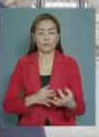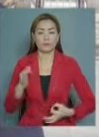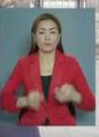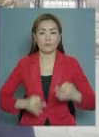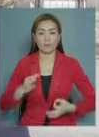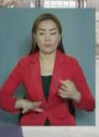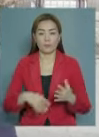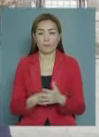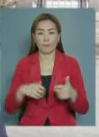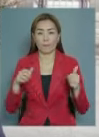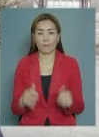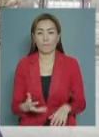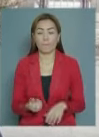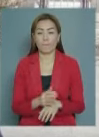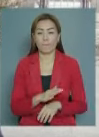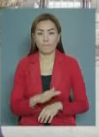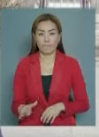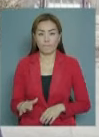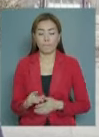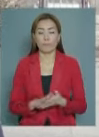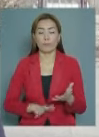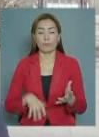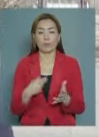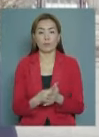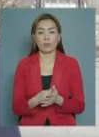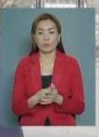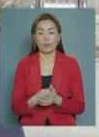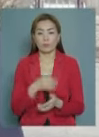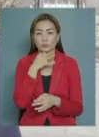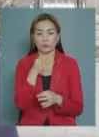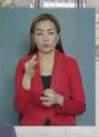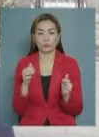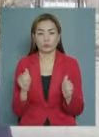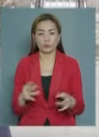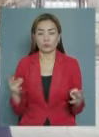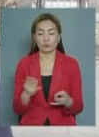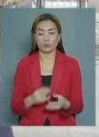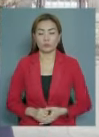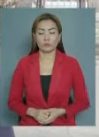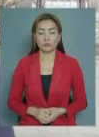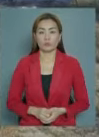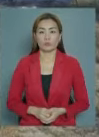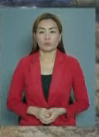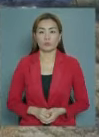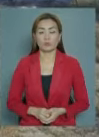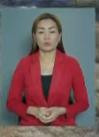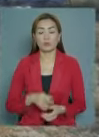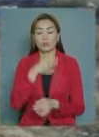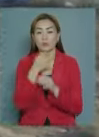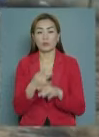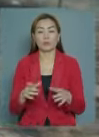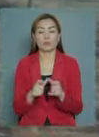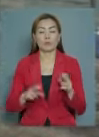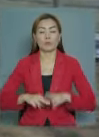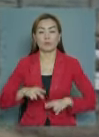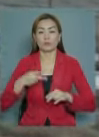болады дегенде 2 жылдай болды. Ал енді 2 жылдан бері бір мектептің сотының бітпейтініне керемейтін бар мен білмеймін. Мердігер мекеме